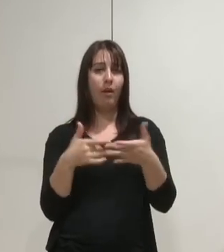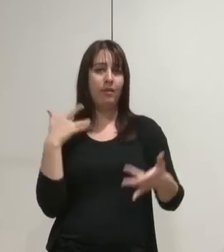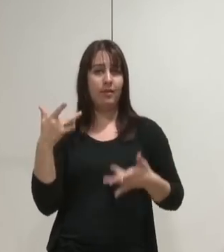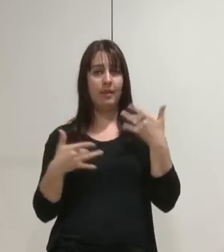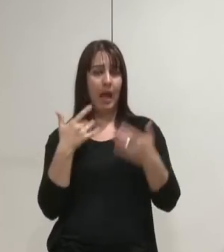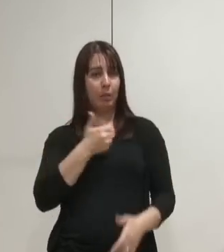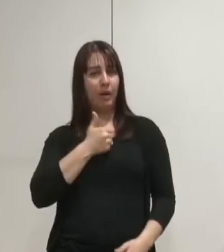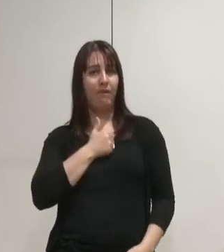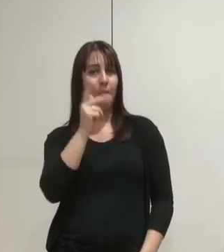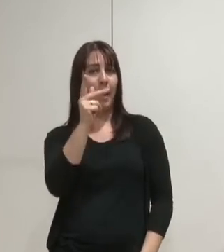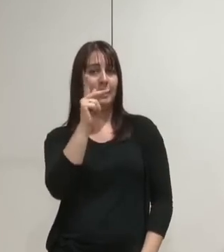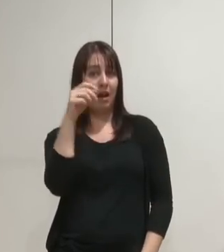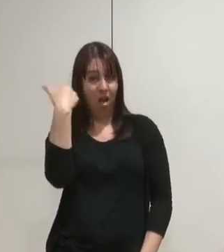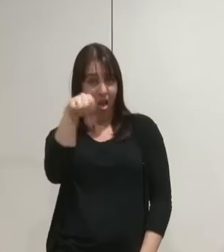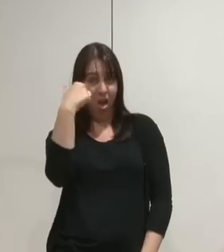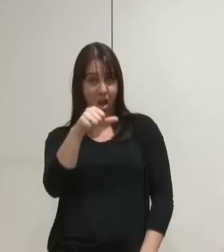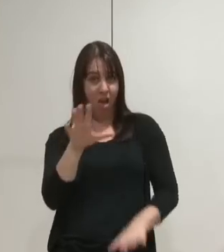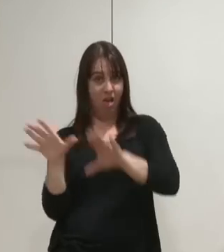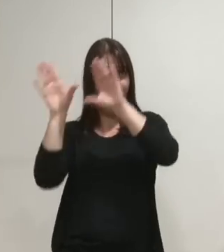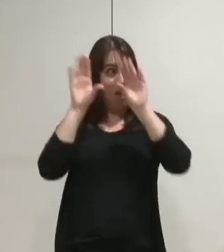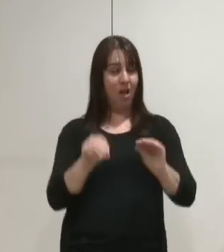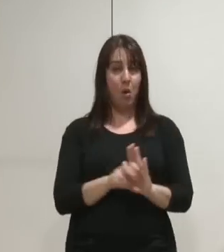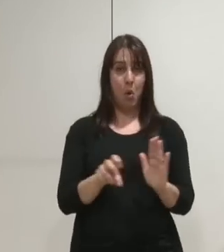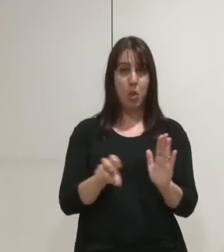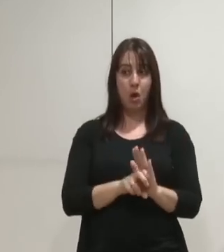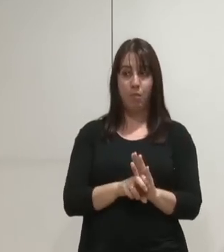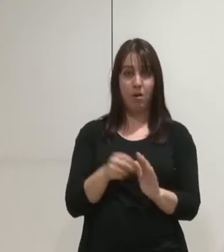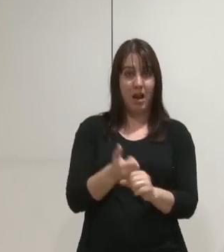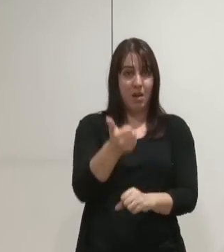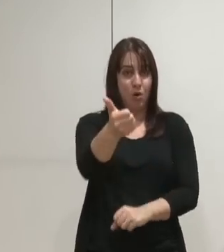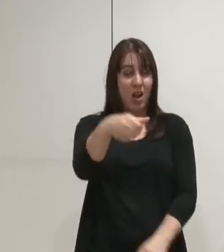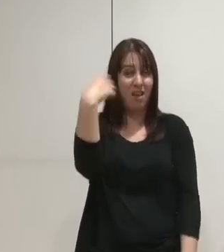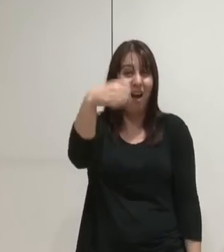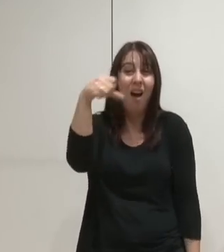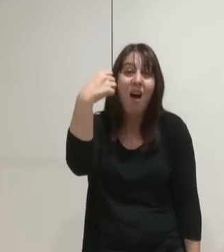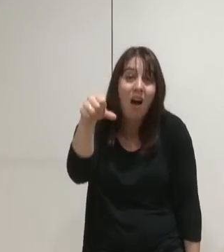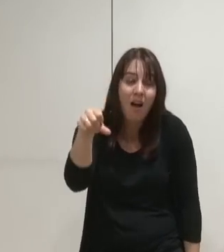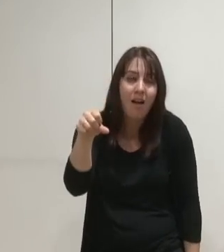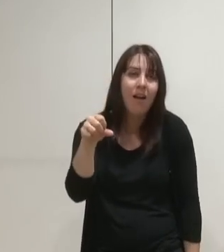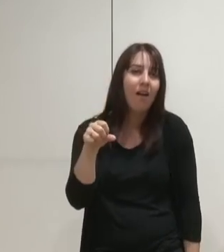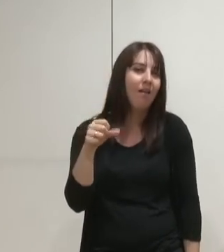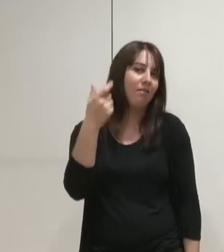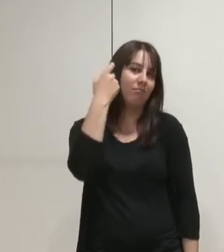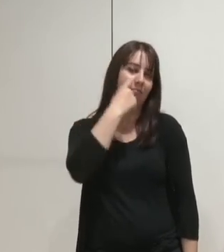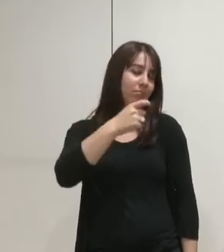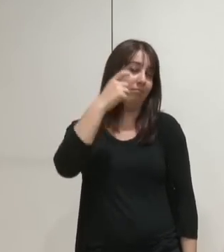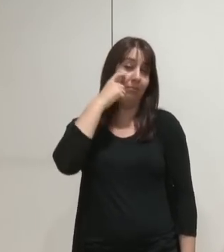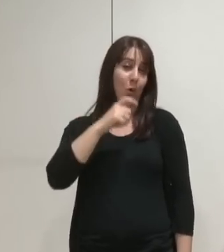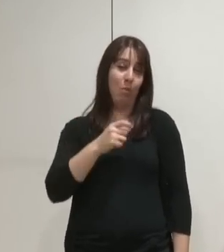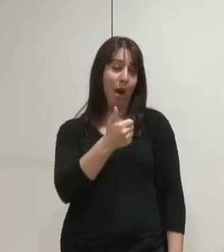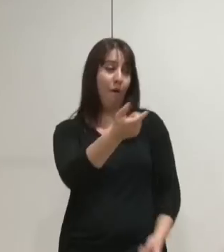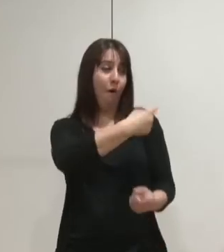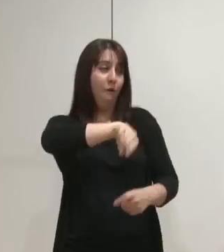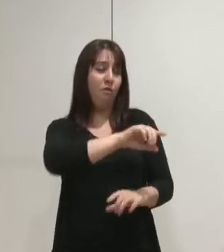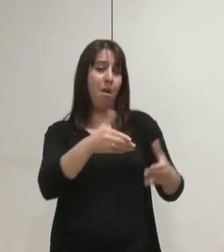théâtre privé parisien qui viendra à Grenoble l'an prochain donc on voit bien la direction que vous